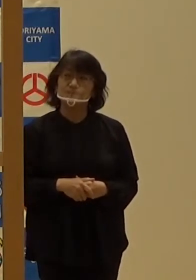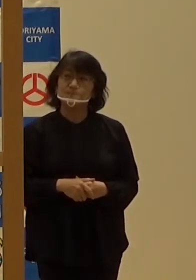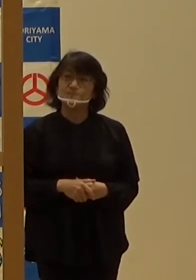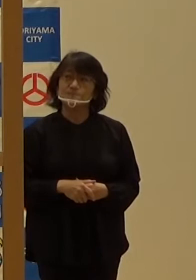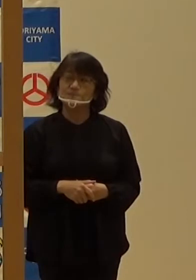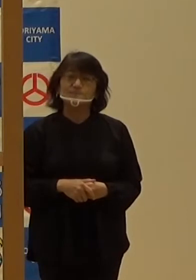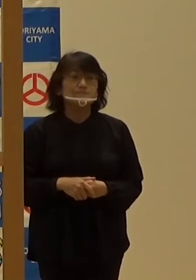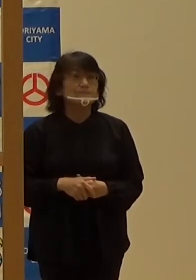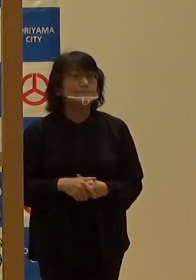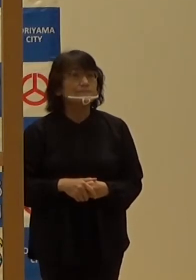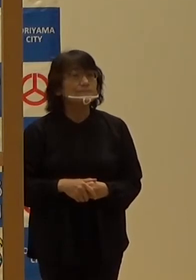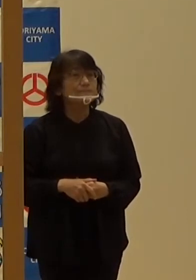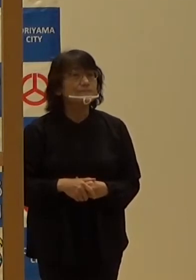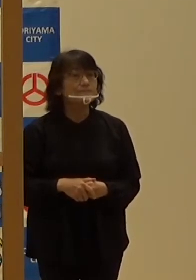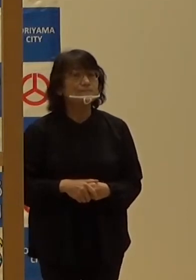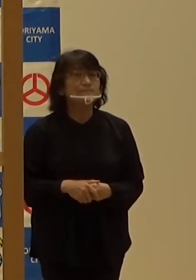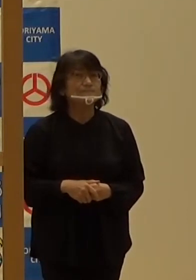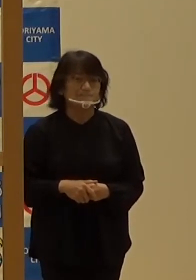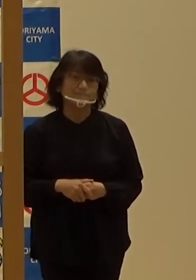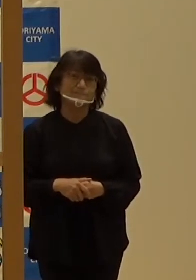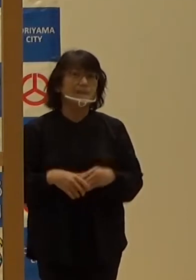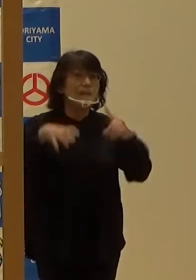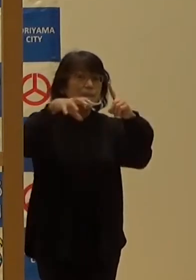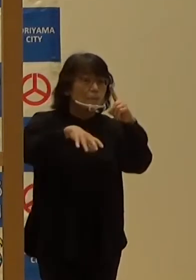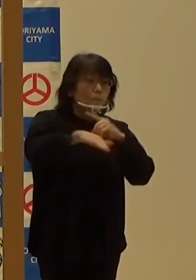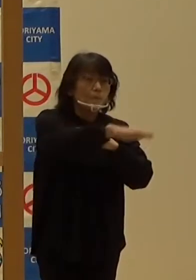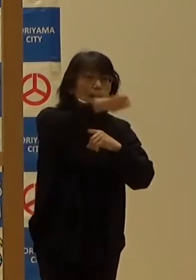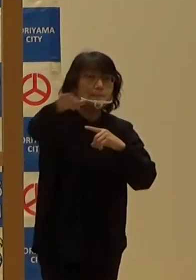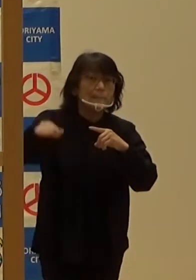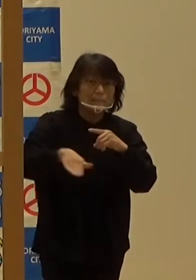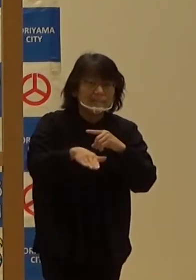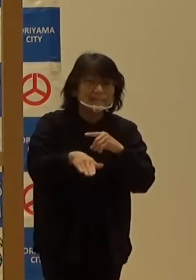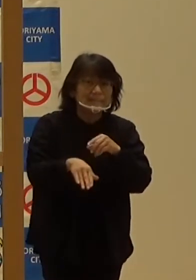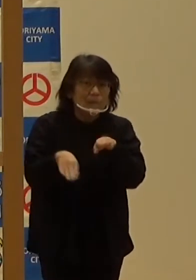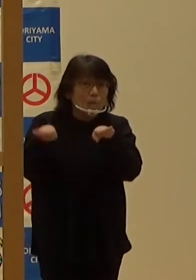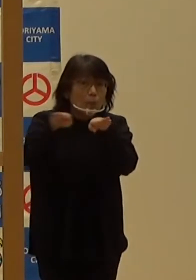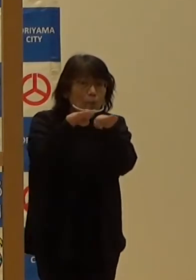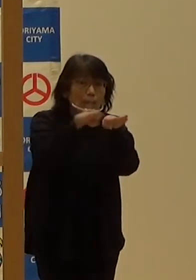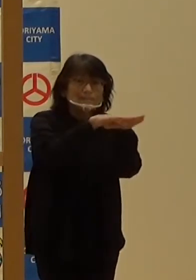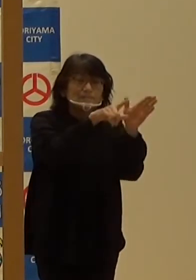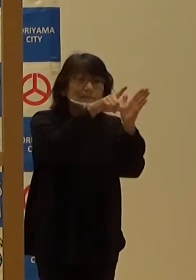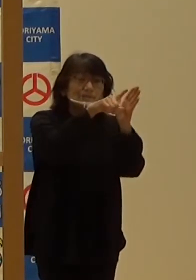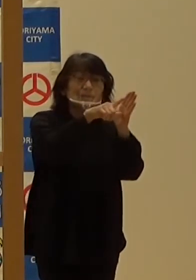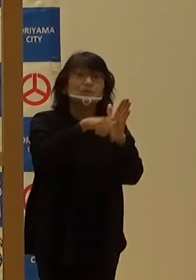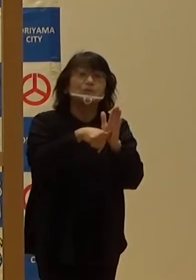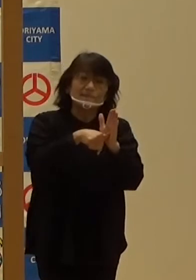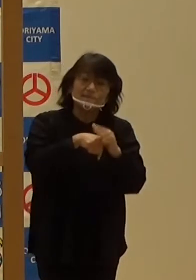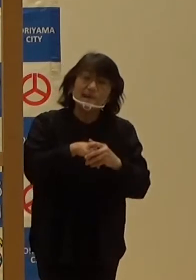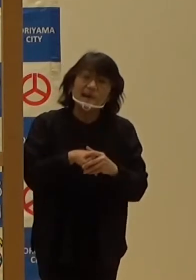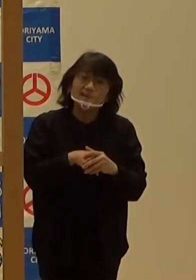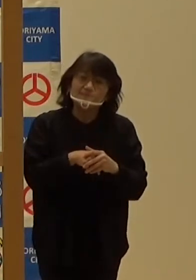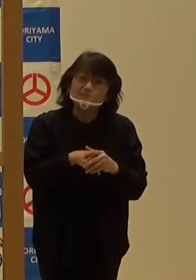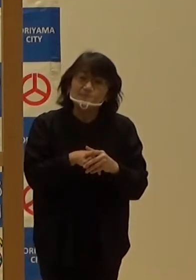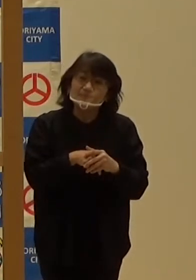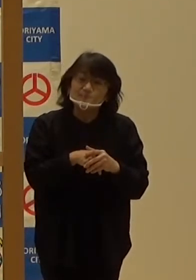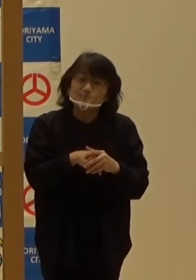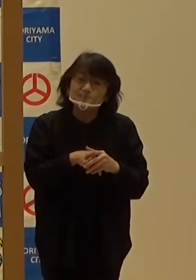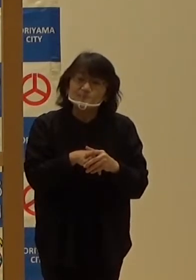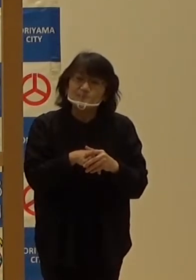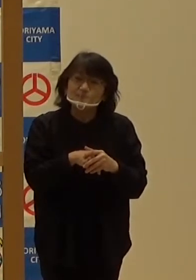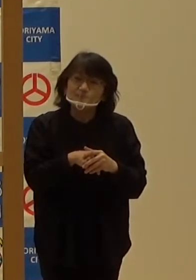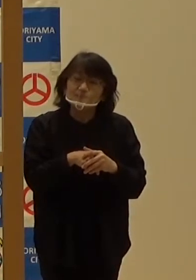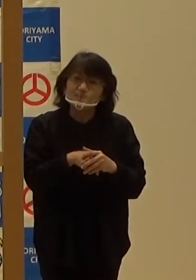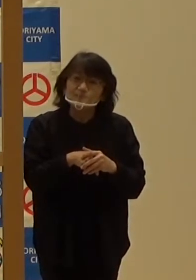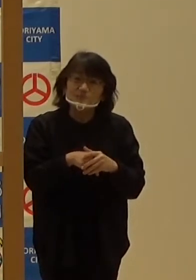り行っていただけば分かりますように、休日はねもうあのジャングルジムとかあるところはも